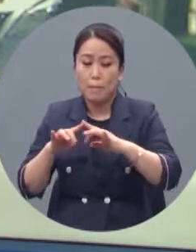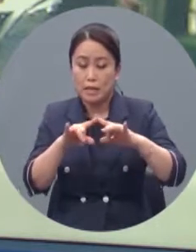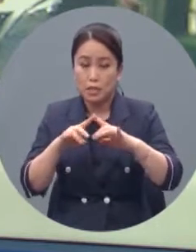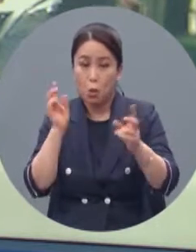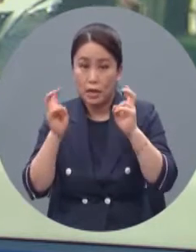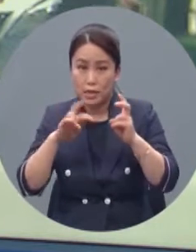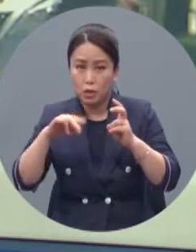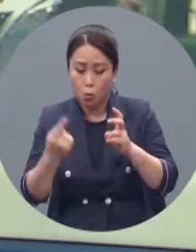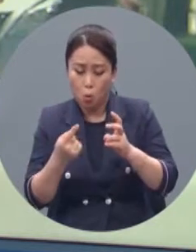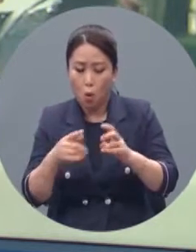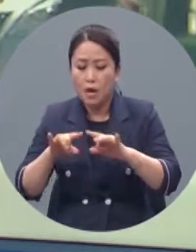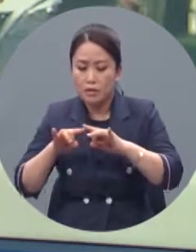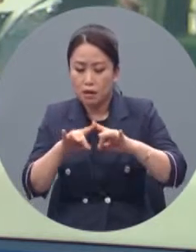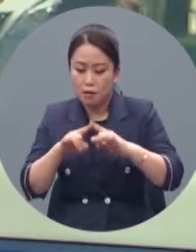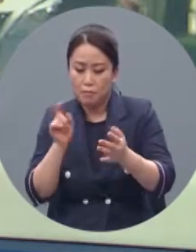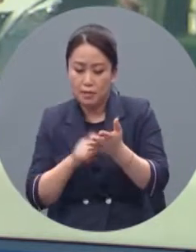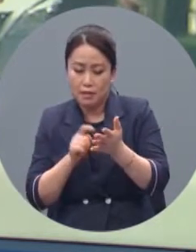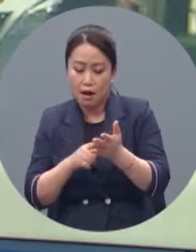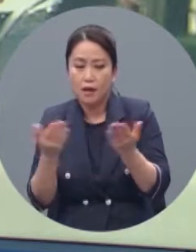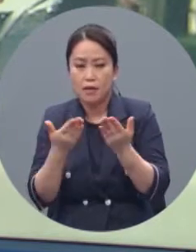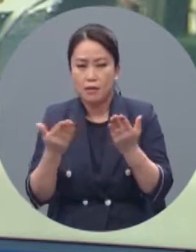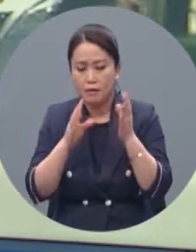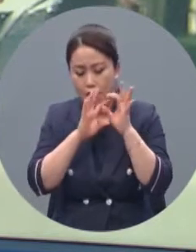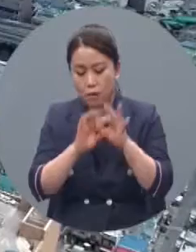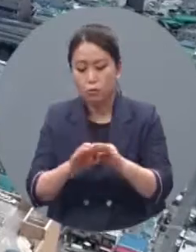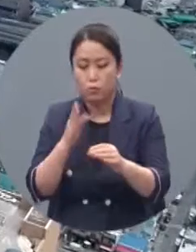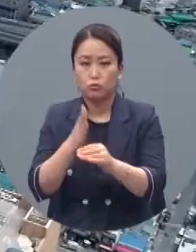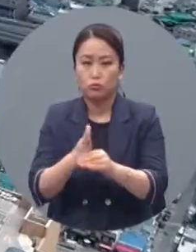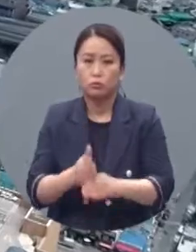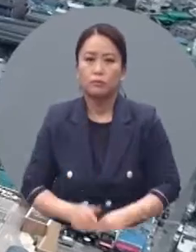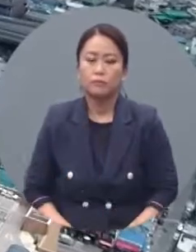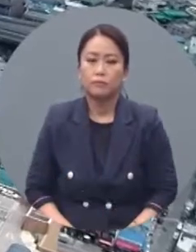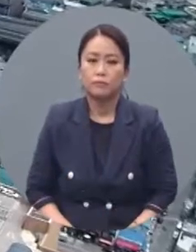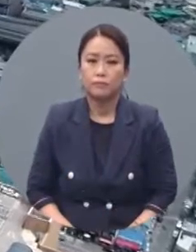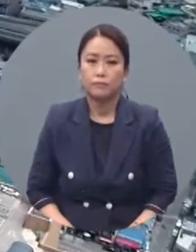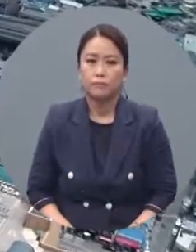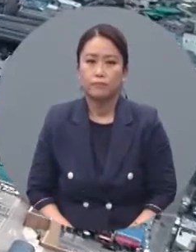기하고 있습니다. 배범호 기자가 보도합니다.